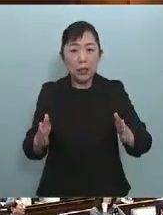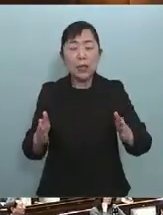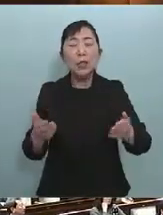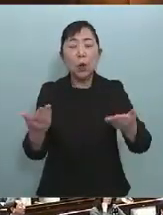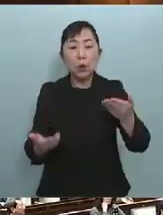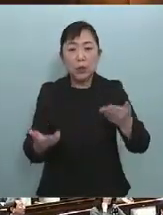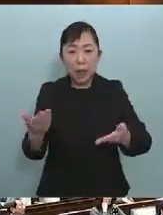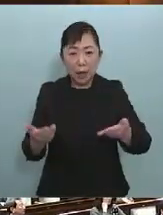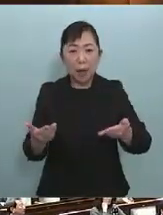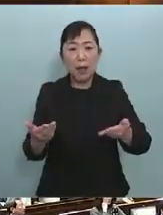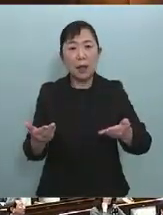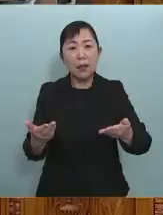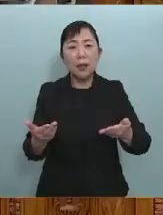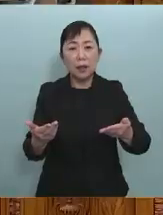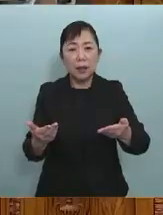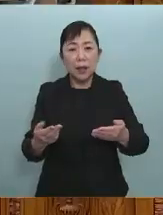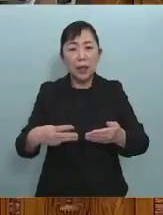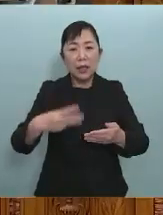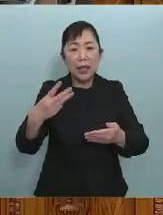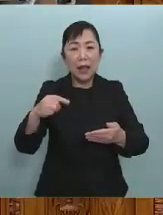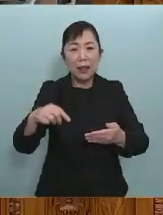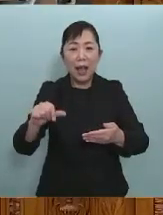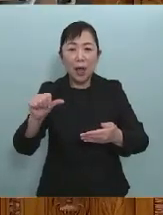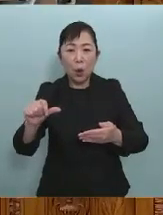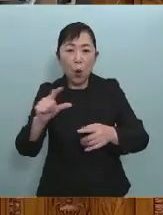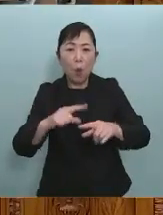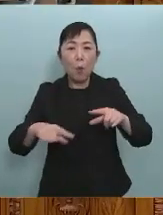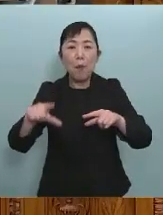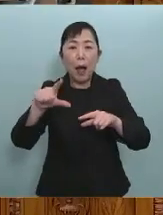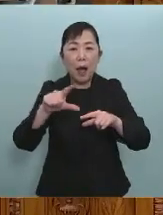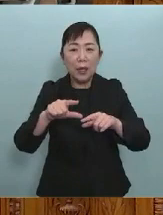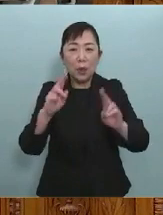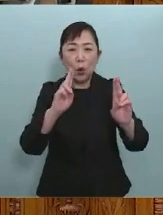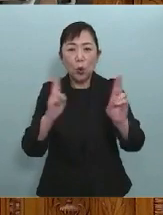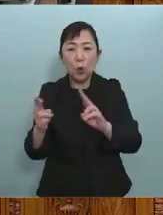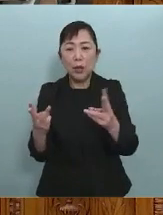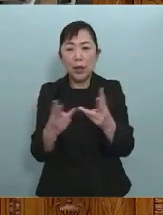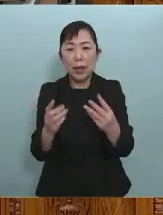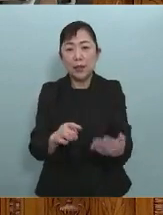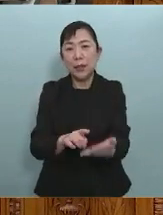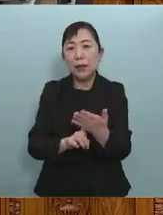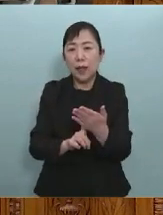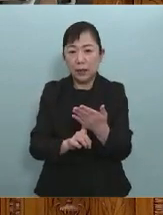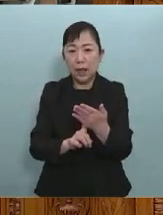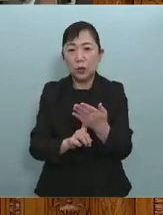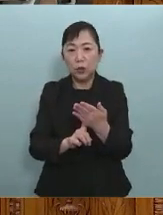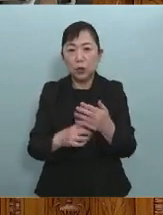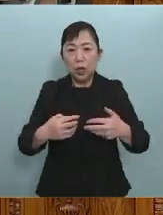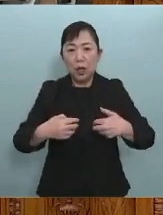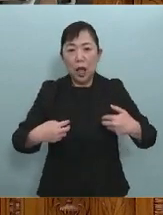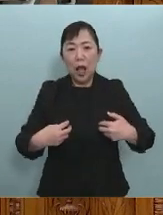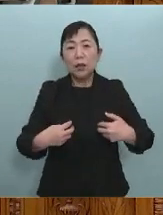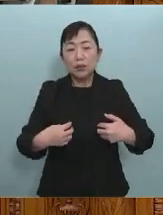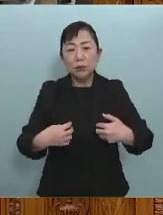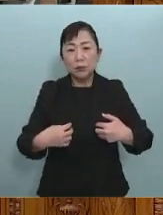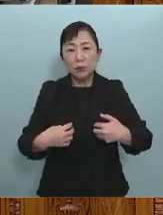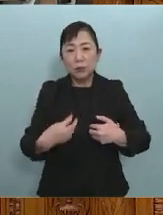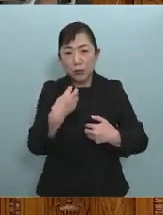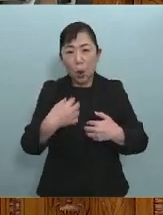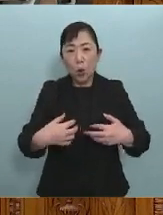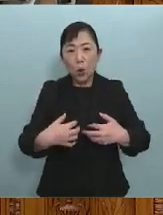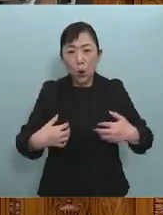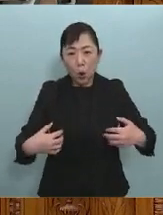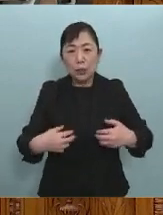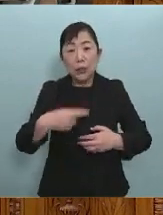比べ実に3.5倍の倒産件数となっています豚骨ラーメン発症の私の